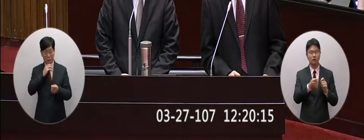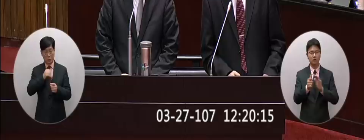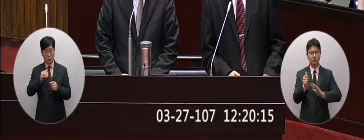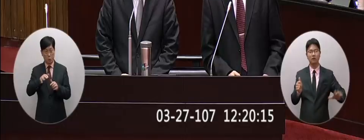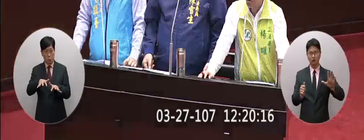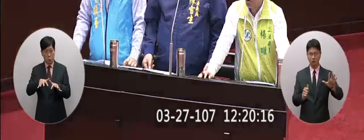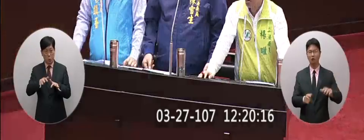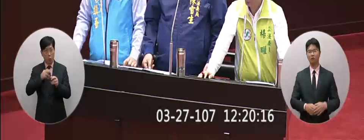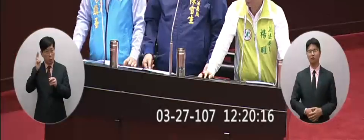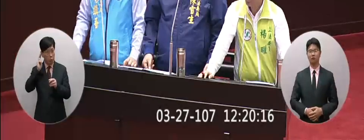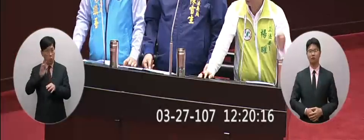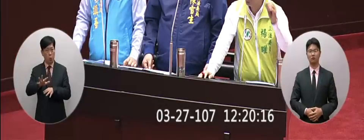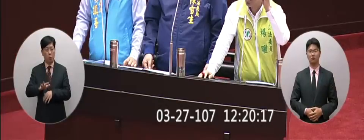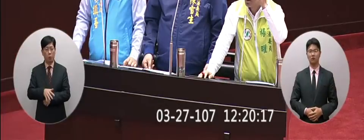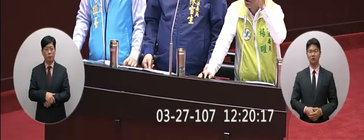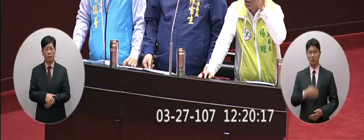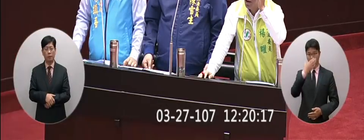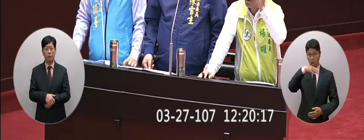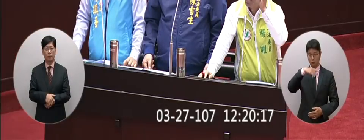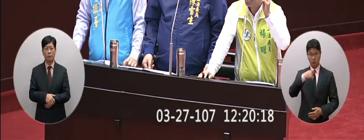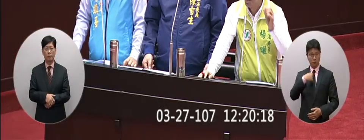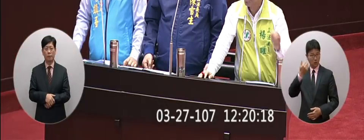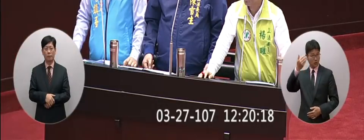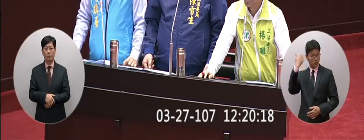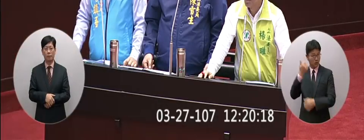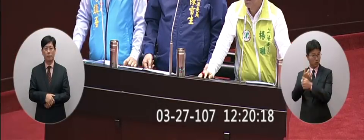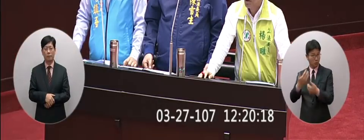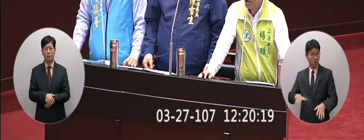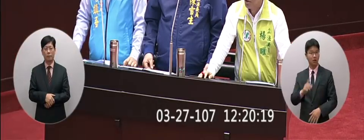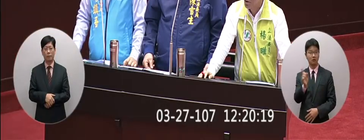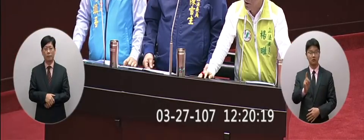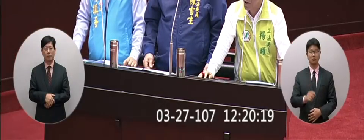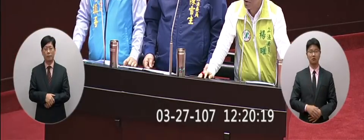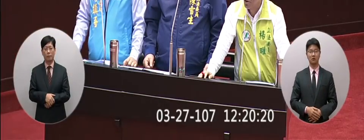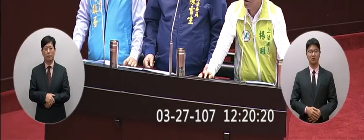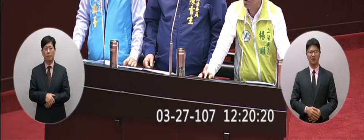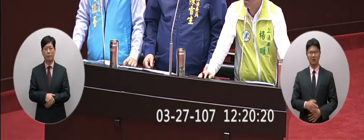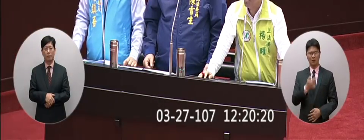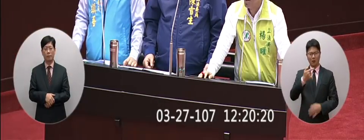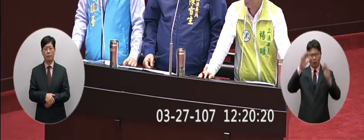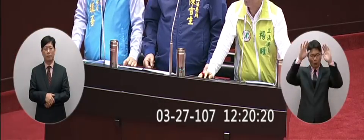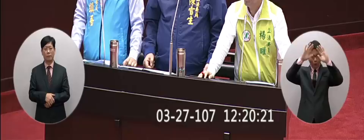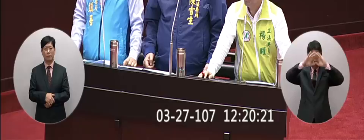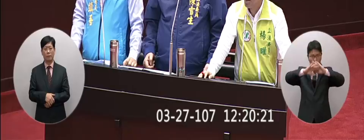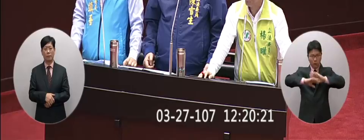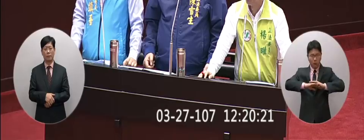频噪音。 对，因为澎湖我曾经在很深夜的时候